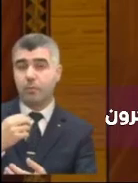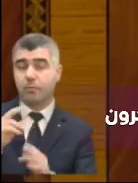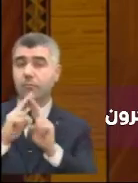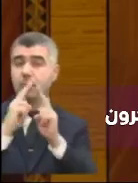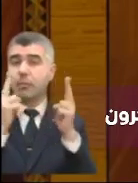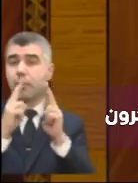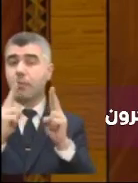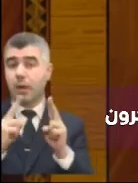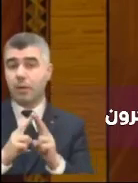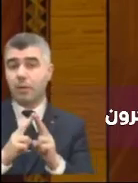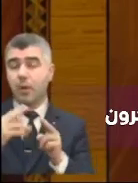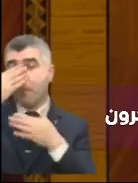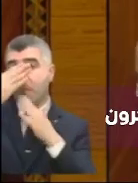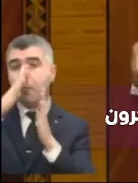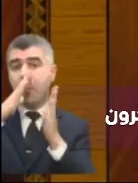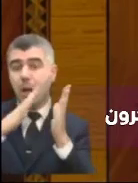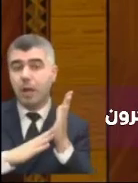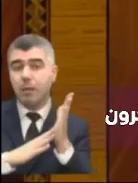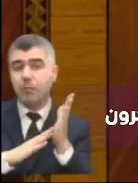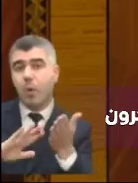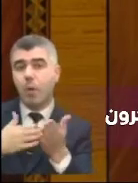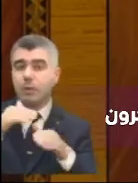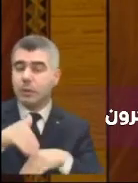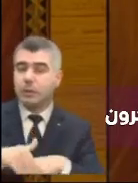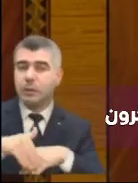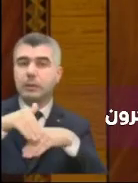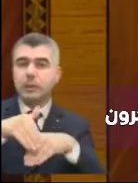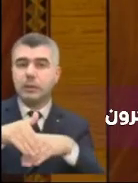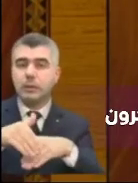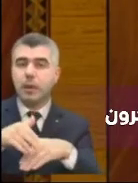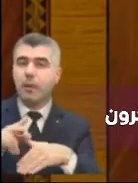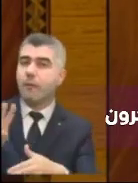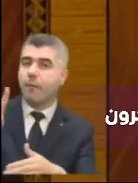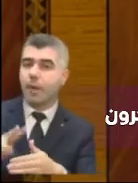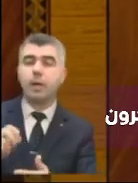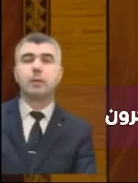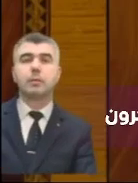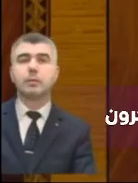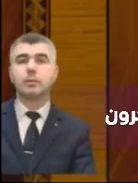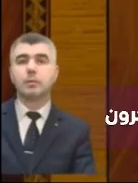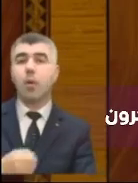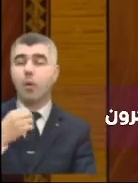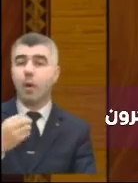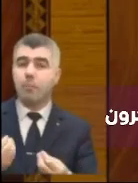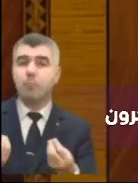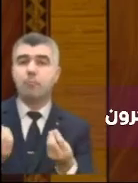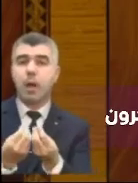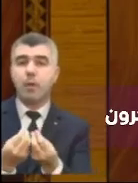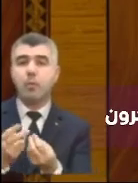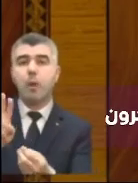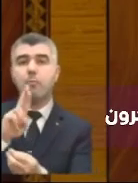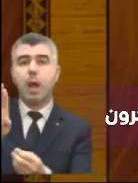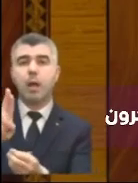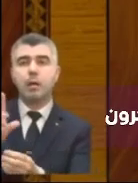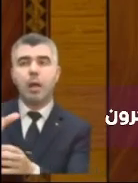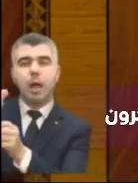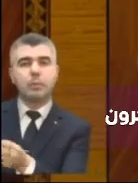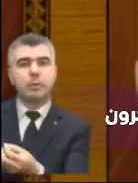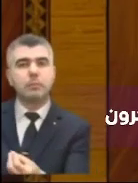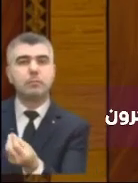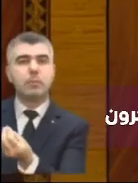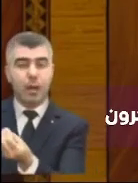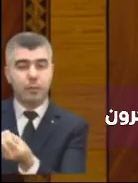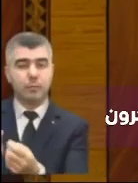أحد أحرق الممالك في العالم، المملكة المغربية تتقدم بثقة، هذه الثقة بنفسها